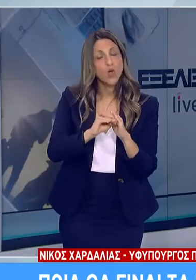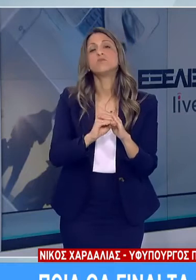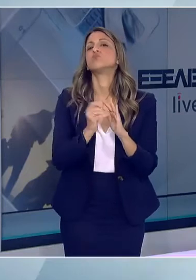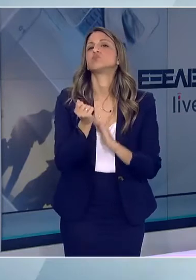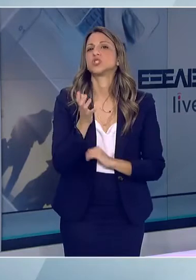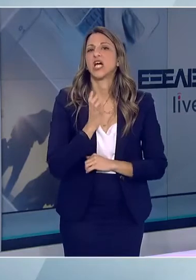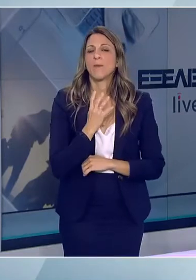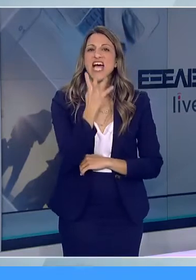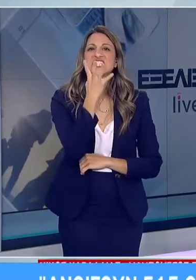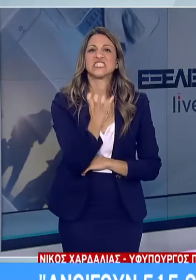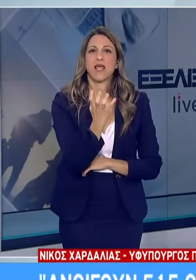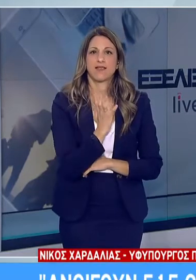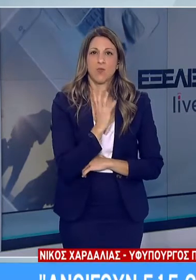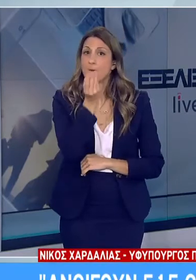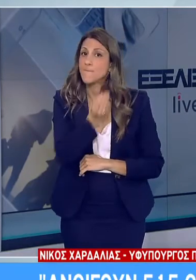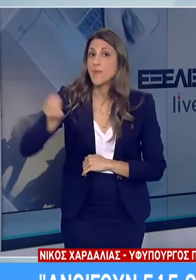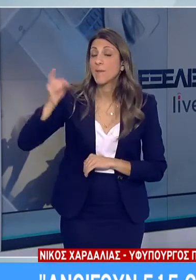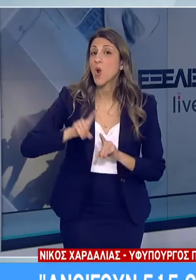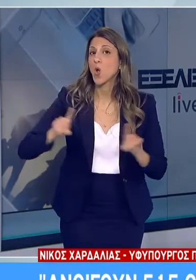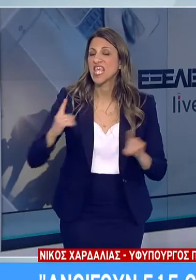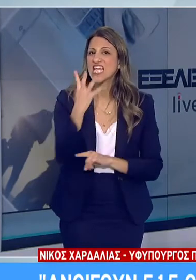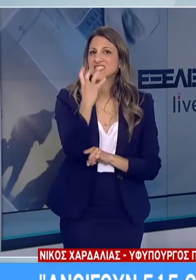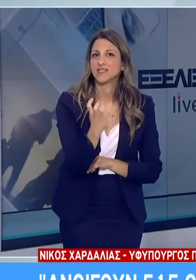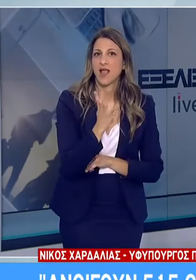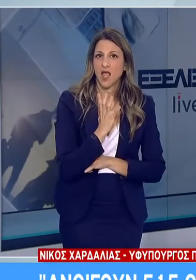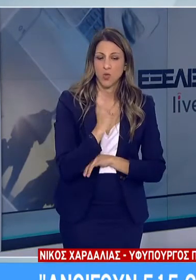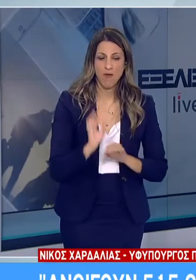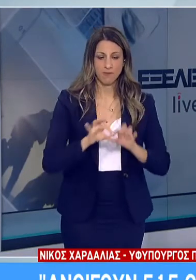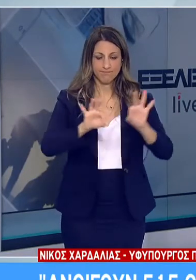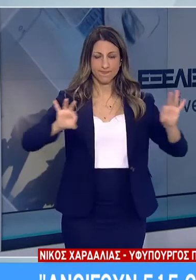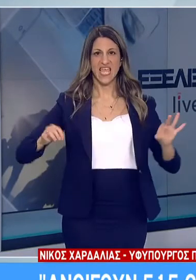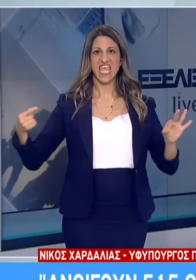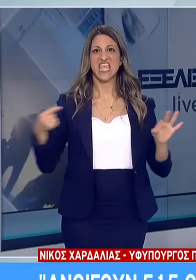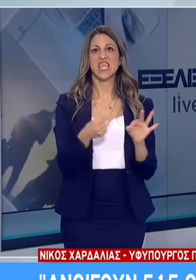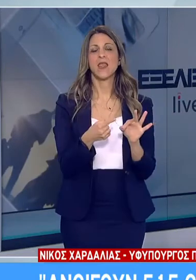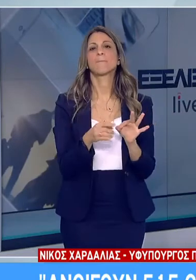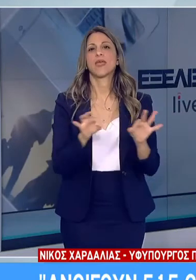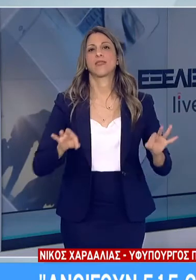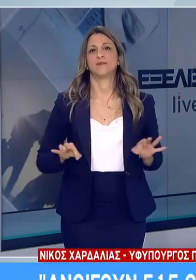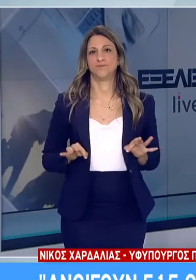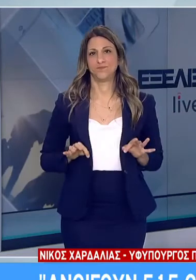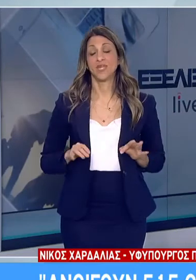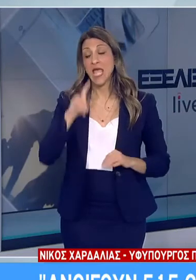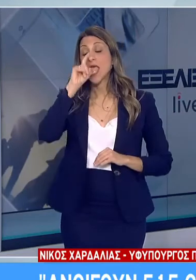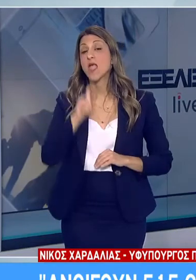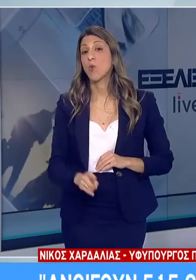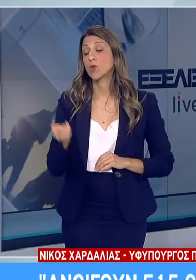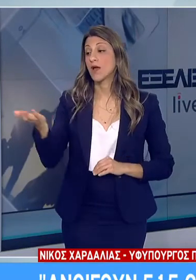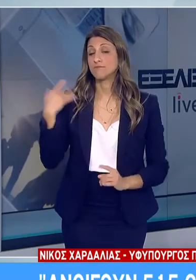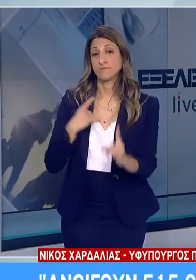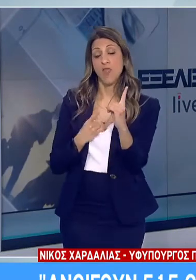λουωμένων είναι τα 40 άτομα ανά 1000 τετραγωνικά, ανά στρέμμα, και είναι υποχρεωτική καταγραφή του αριθμού των